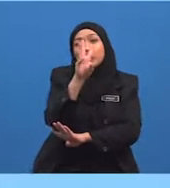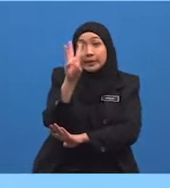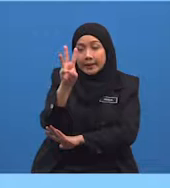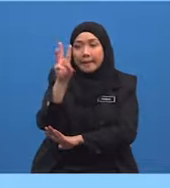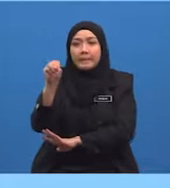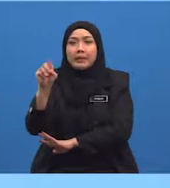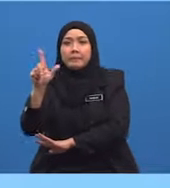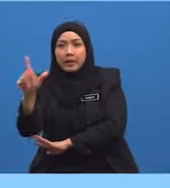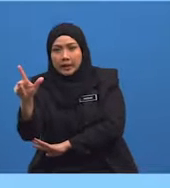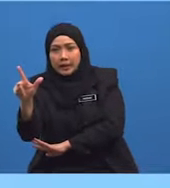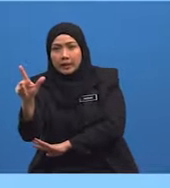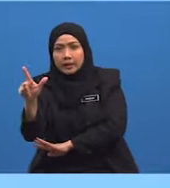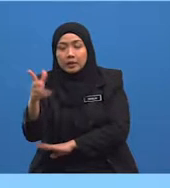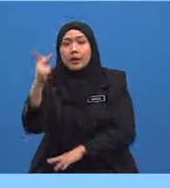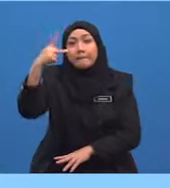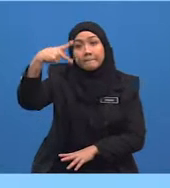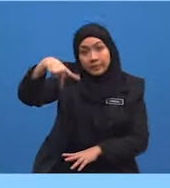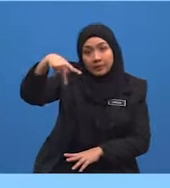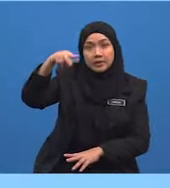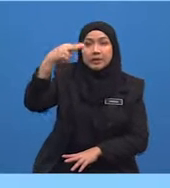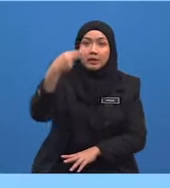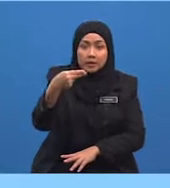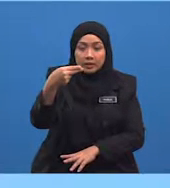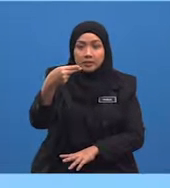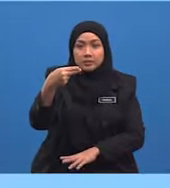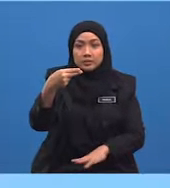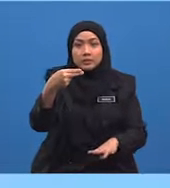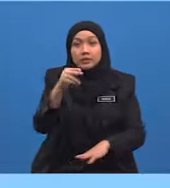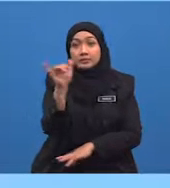ml. pH bagi hasil pentitratan ialah